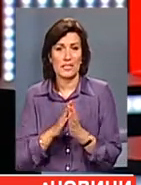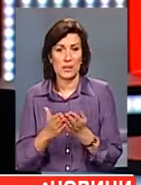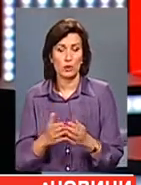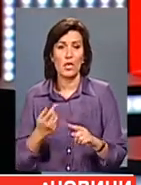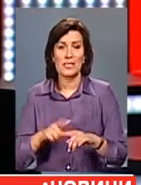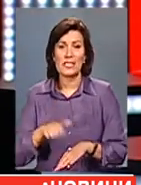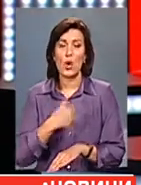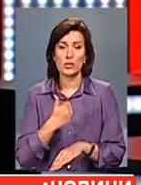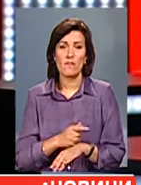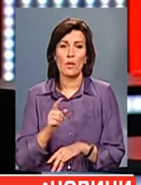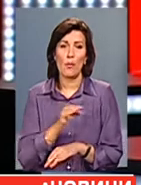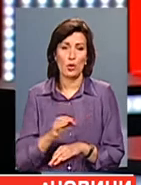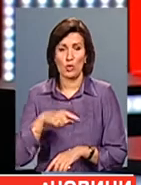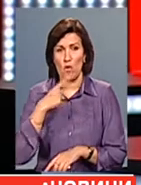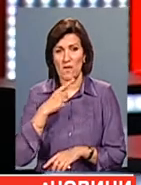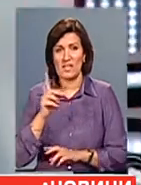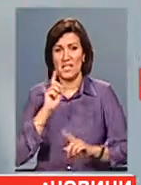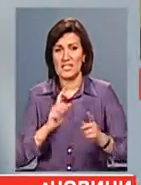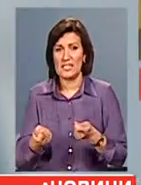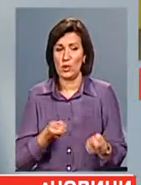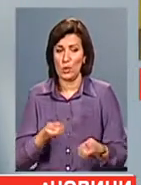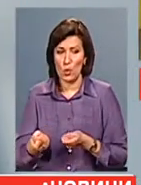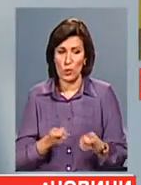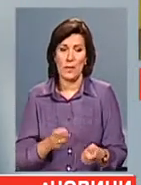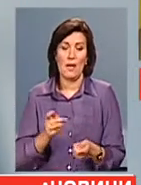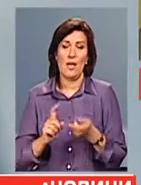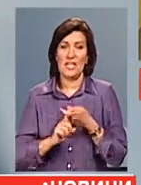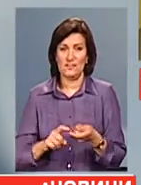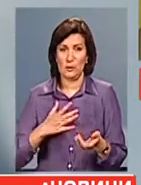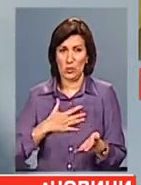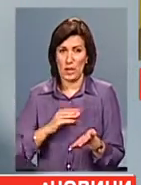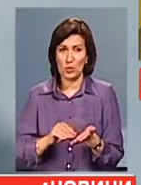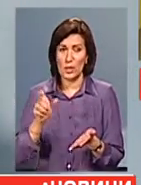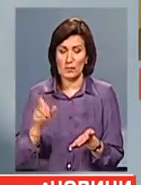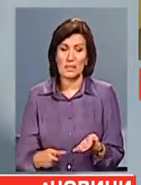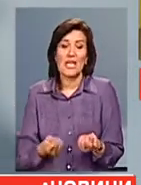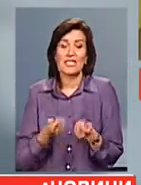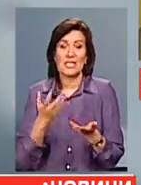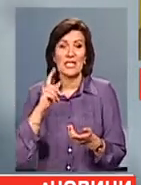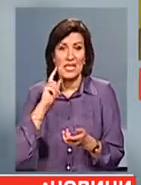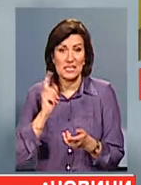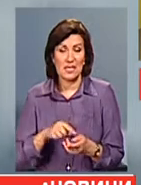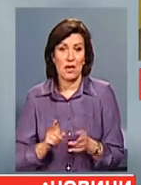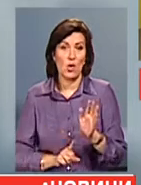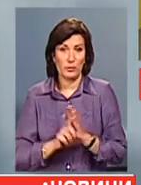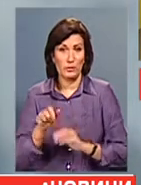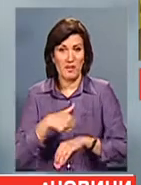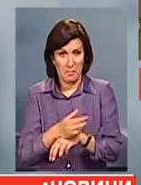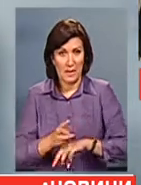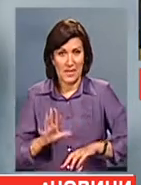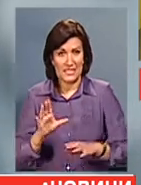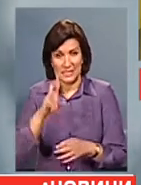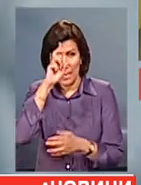сьогодні говорили на засіданні уряду. У кабіні зараз Оксана Іваницька, вона на зв'язку зі студією. Оксана, наскільки я знаю, розпочав прем'єр саме з бюджету,